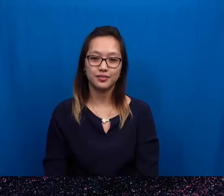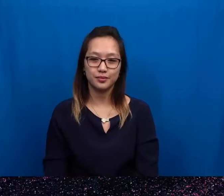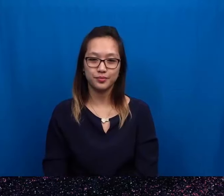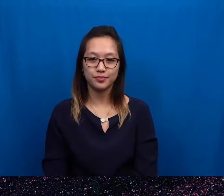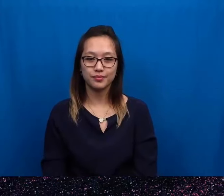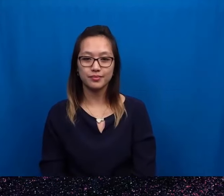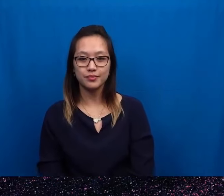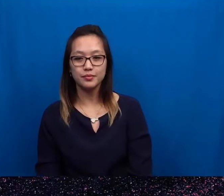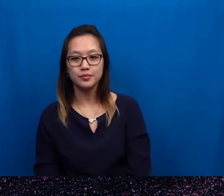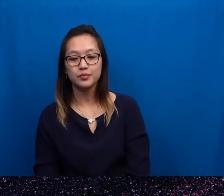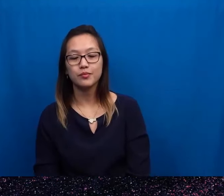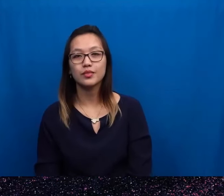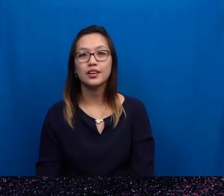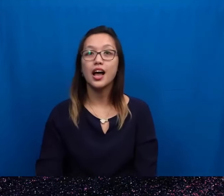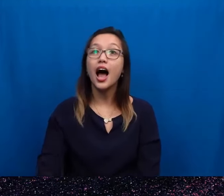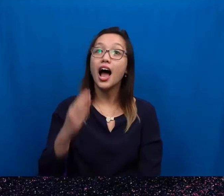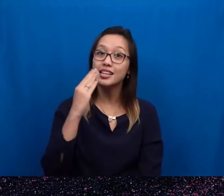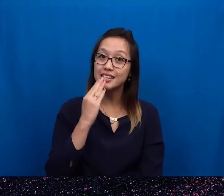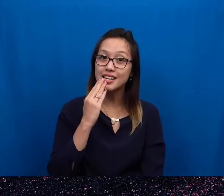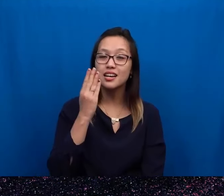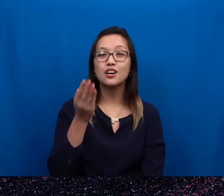mendengar